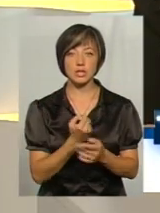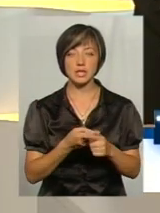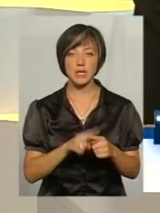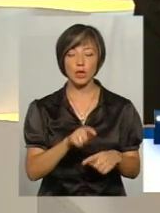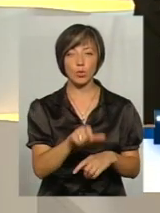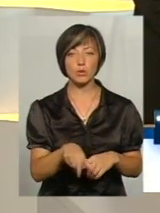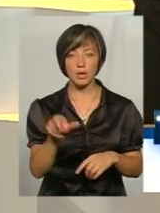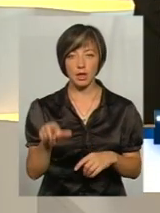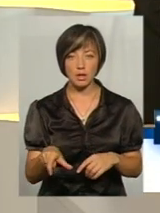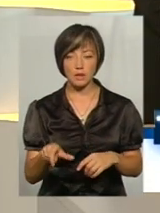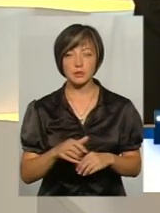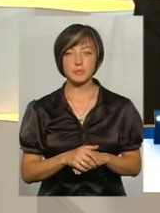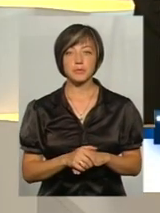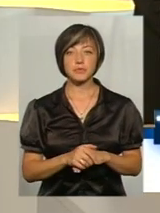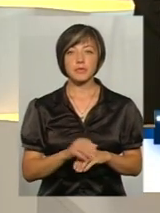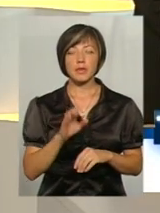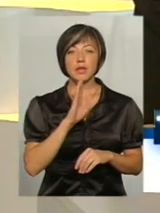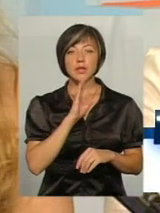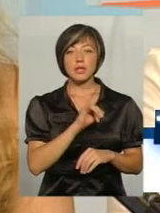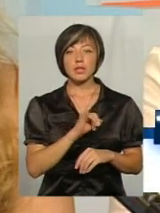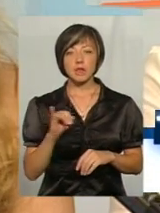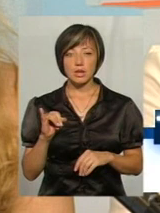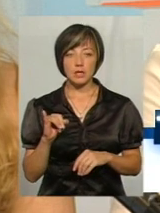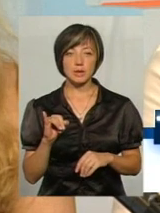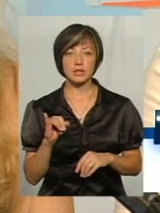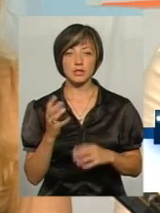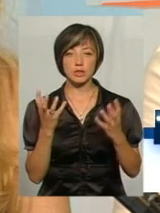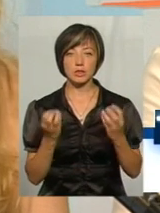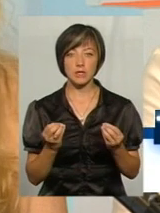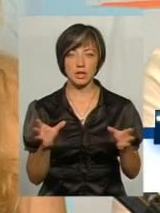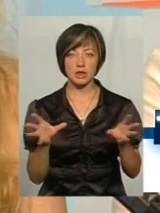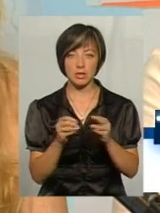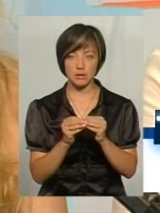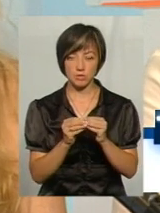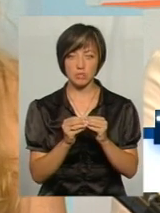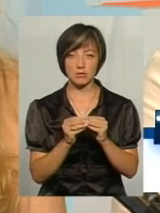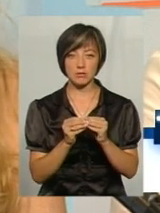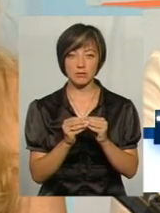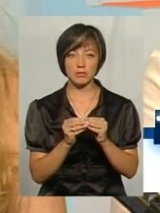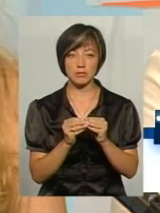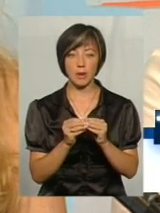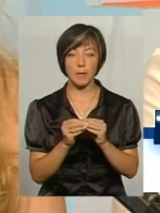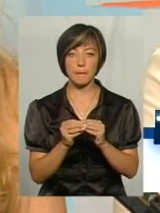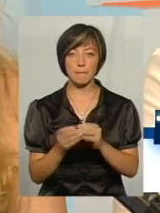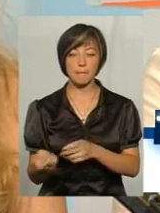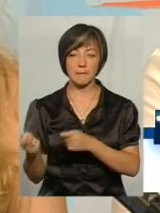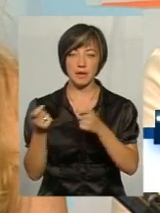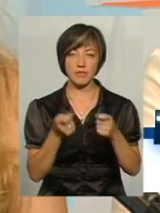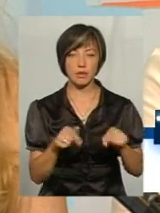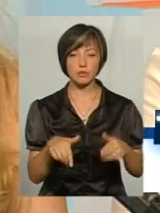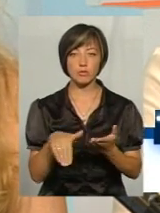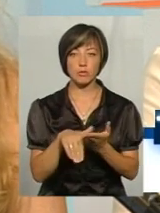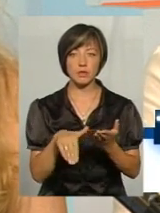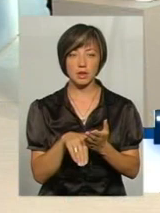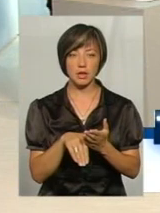людей. Її ще її односельця. Разом їх привезли звідти, допомогли